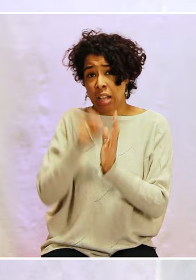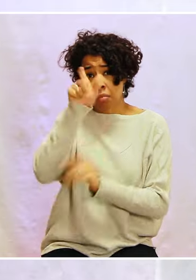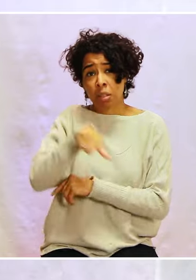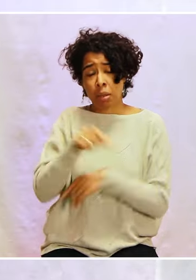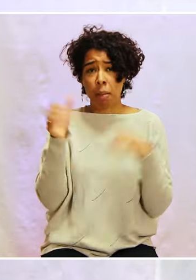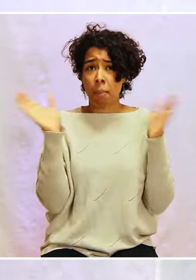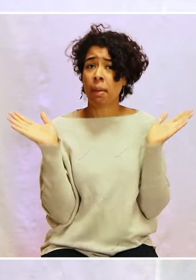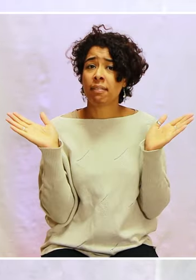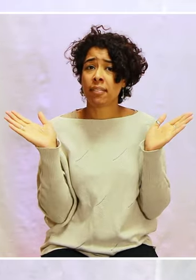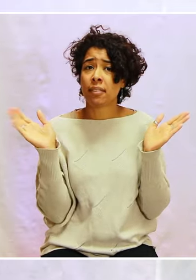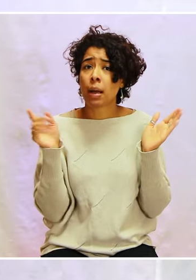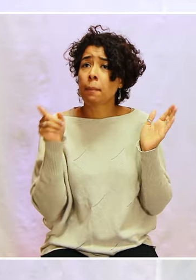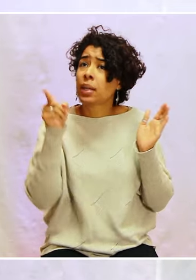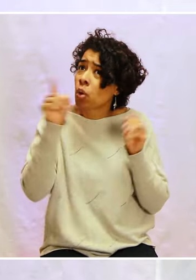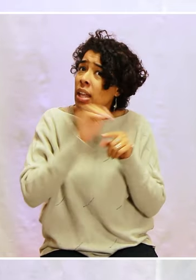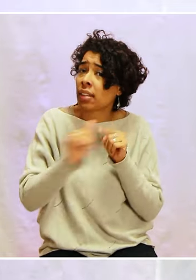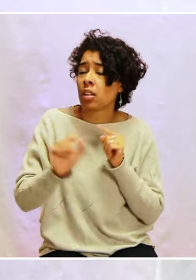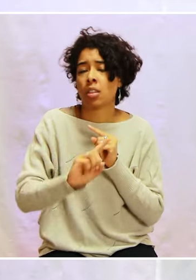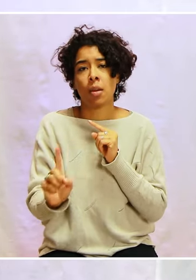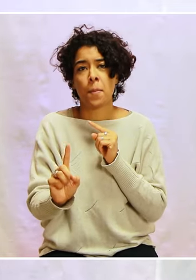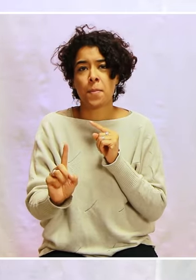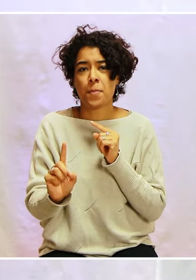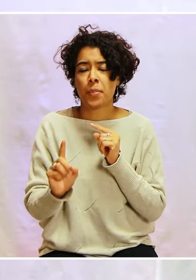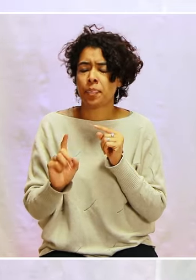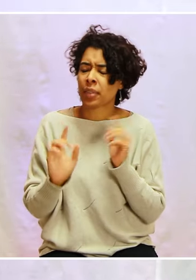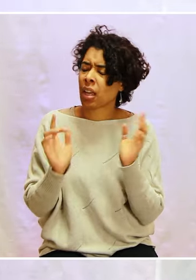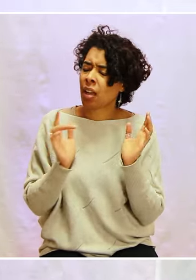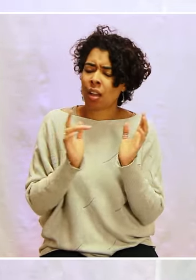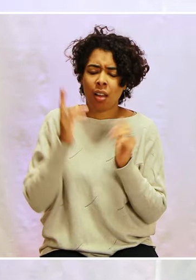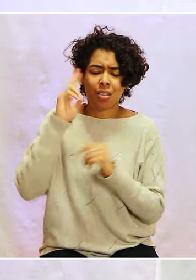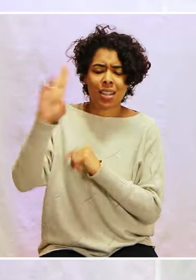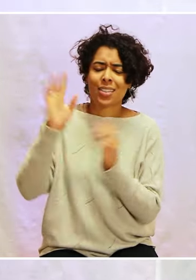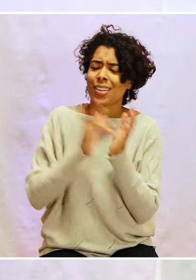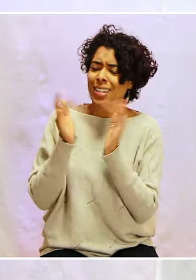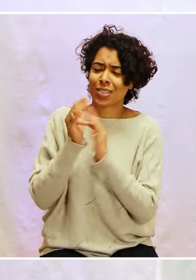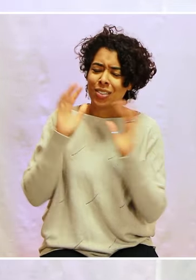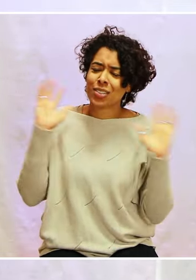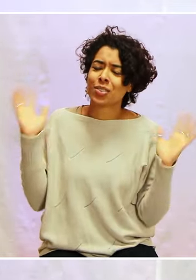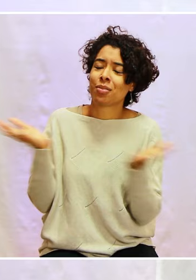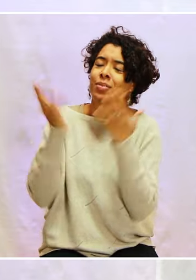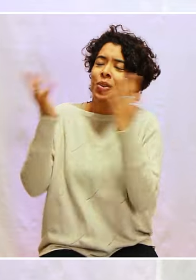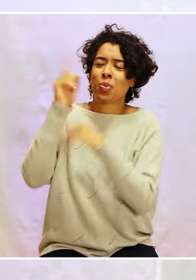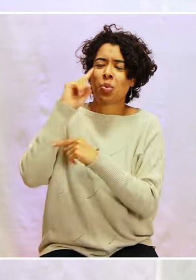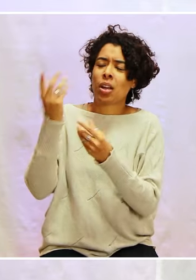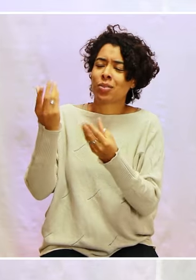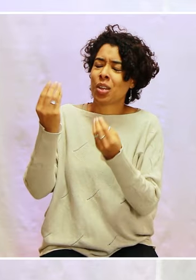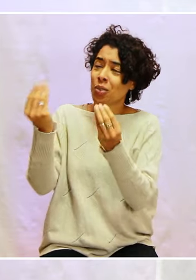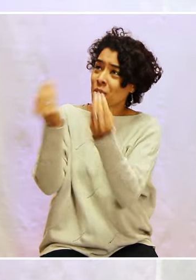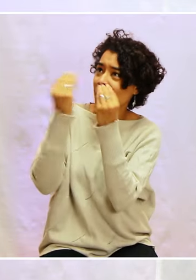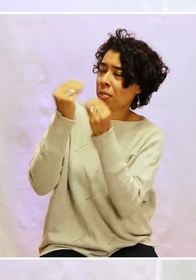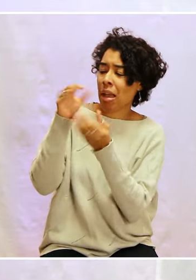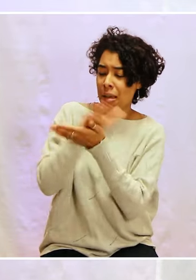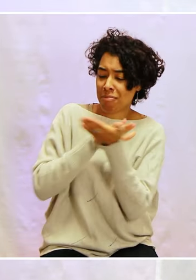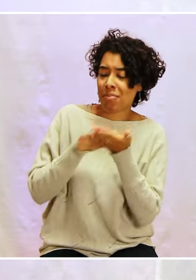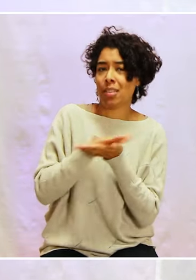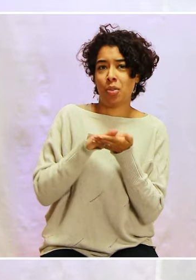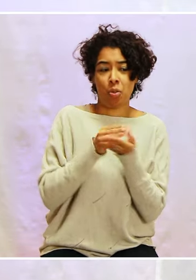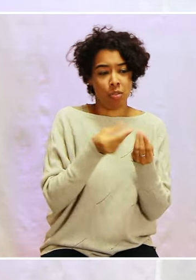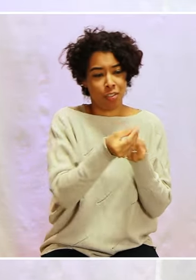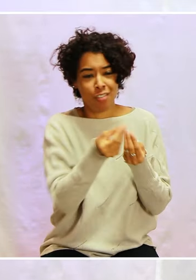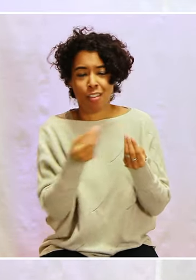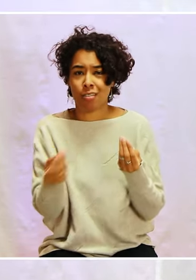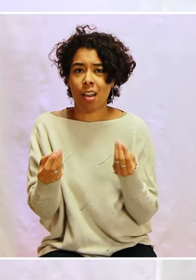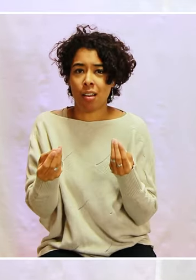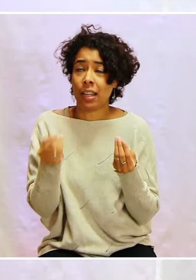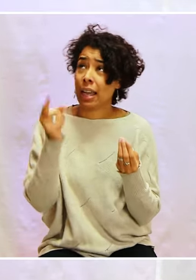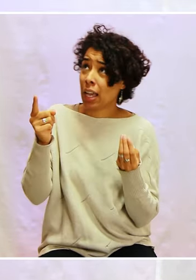tu n'as pas fait comme cela seigneur Jésus je te loue parce que tu nous apprends à pardonner et tu nous apprends aujourd'hui à travers ta parole